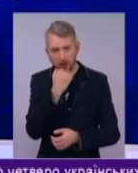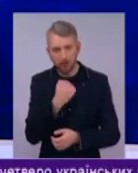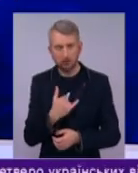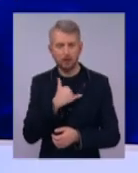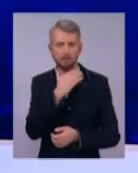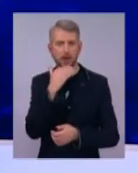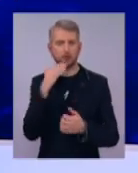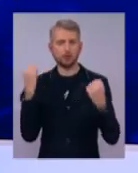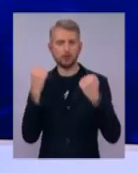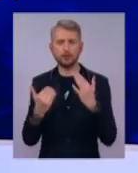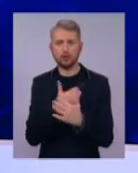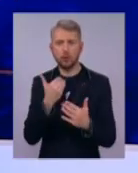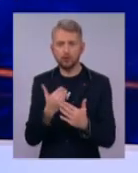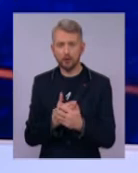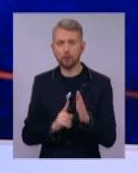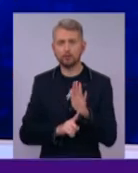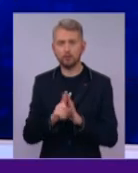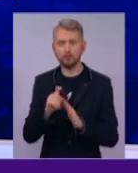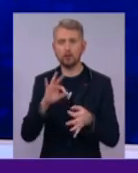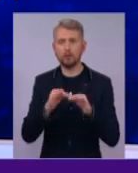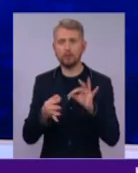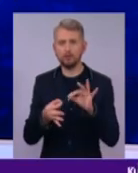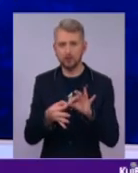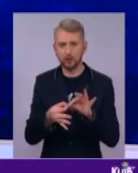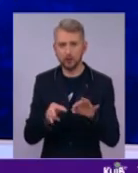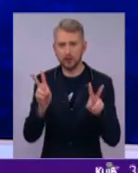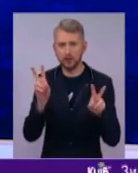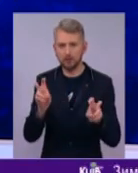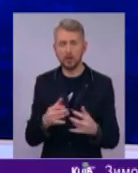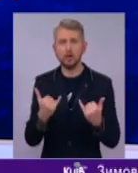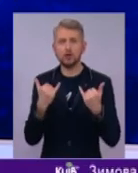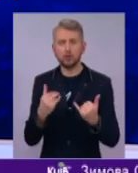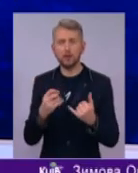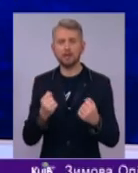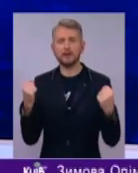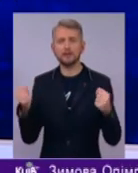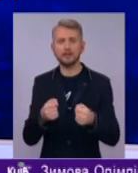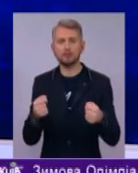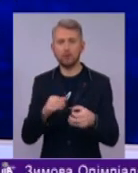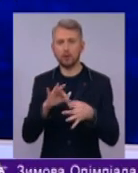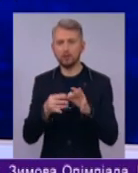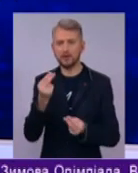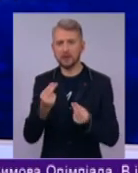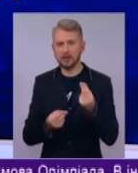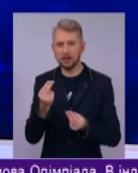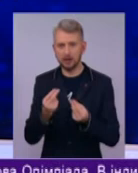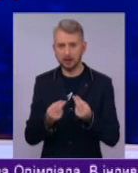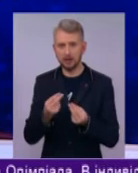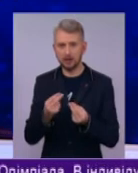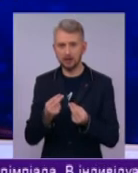багато спортивних новин. Шановні друзі, ми розпочнемо з олімпійської теми. Сьогодні на зимових олімпійських іграх, що